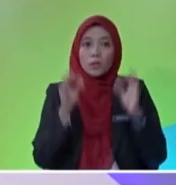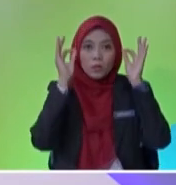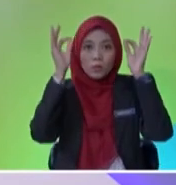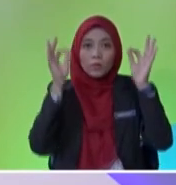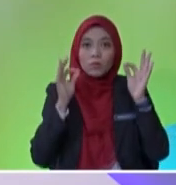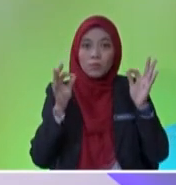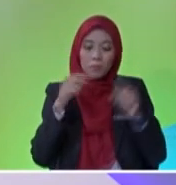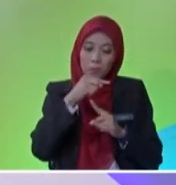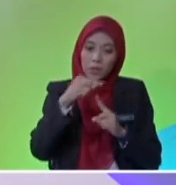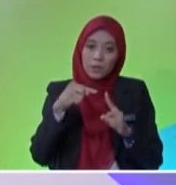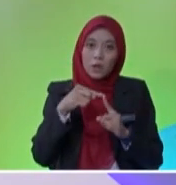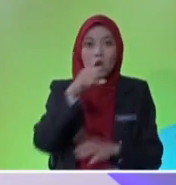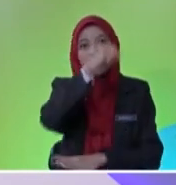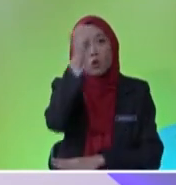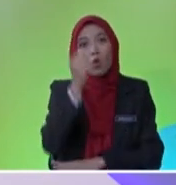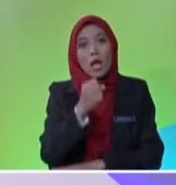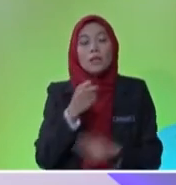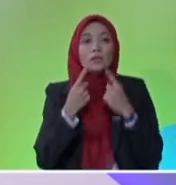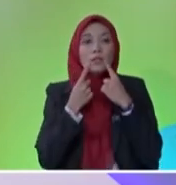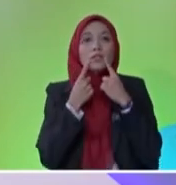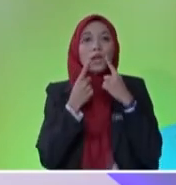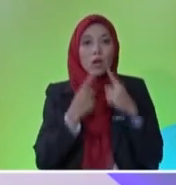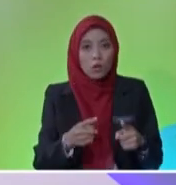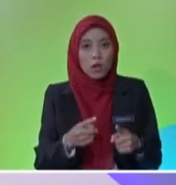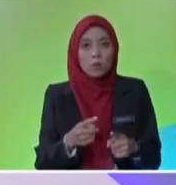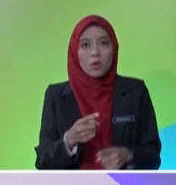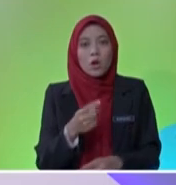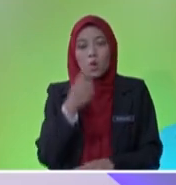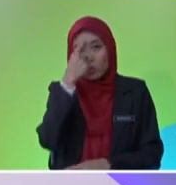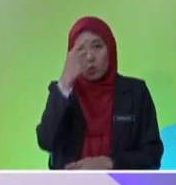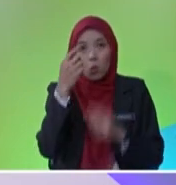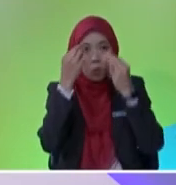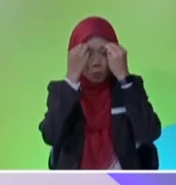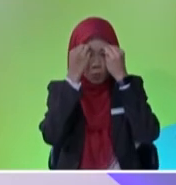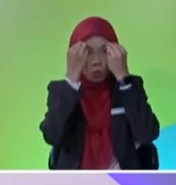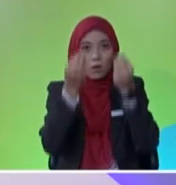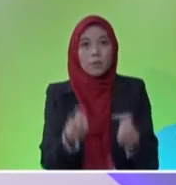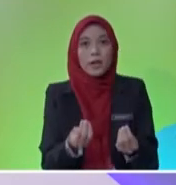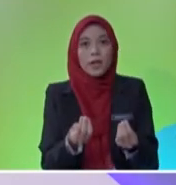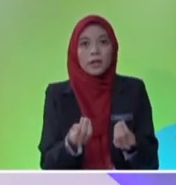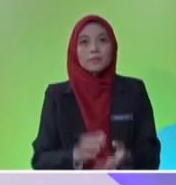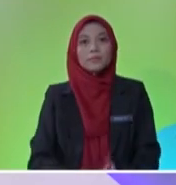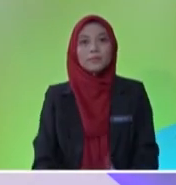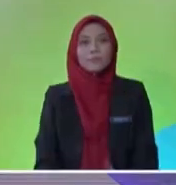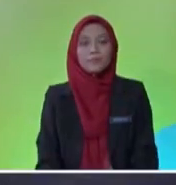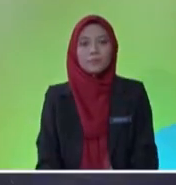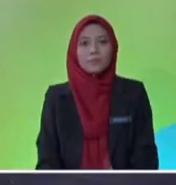soal jawab tadi Bosa jawab untuk mendapatkan maklumat yang di pedaki Nailah